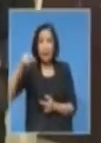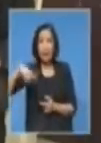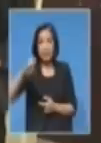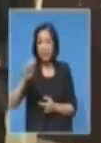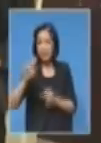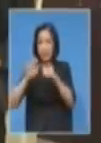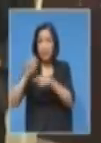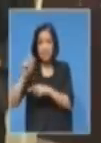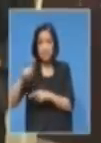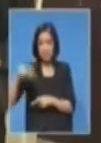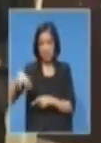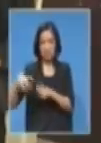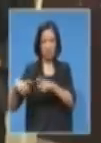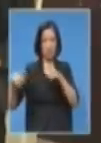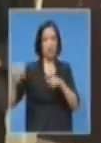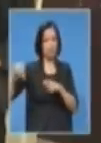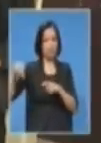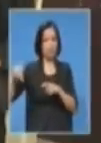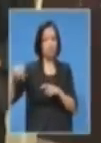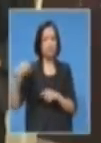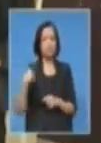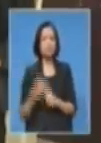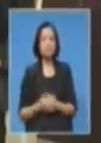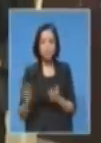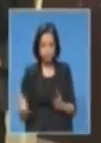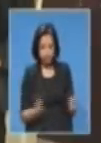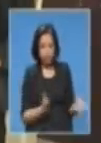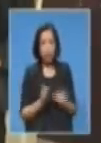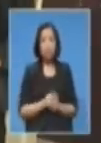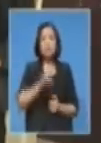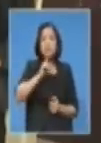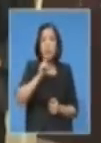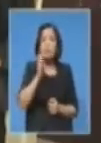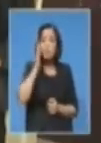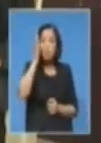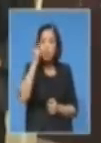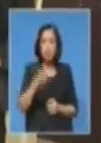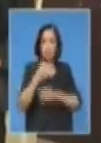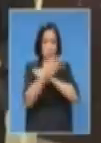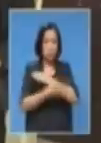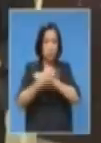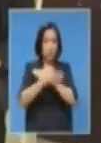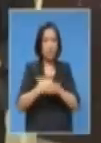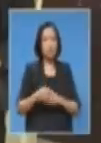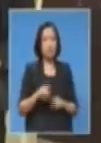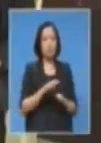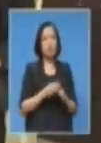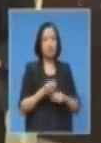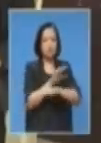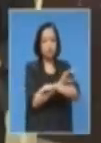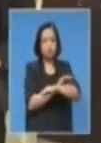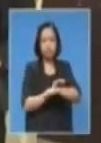แอร์พอร์ตลิงค์เขาใช้คำภาษาอังกฤษนะฮะแอร์พอร์ตลิงค์ขณะนี้ก็จากสนามสุวรรณภูมิมาพญา